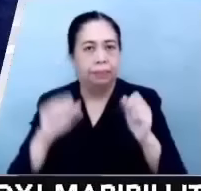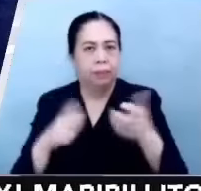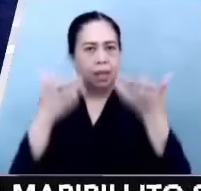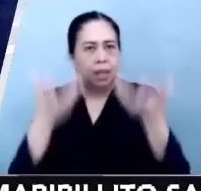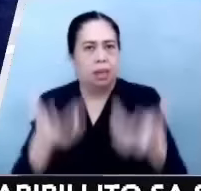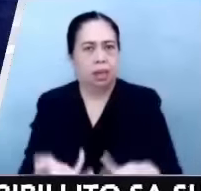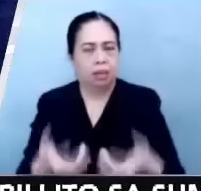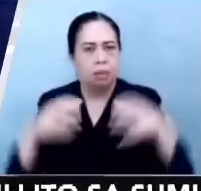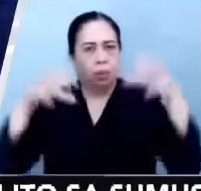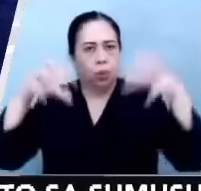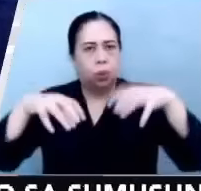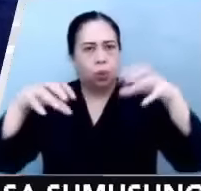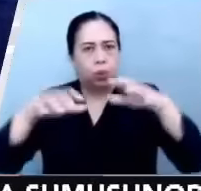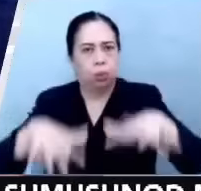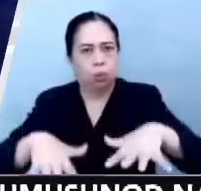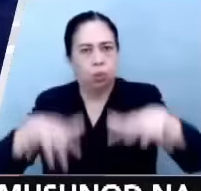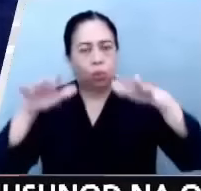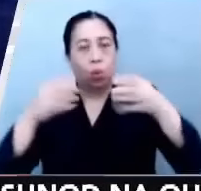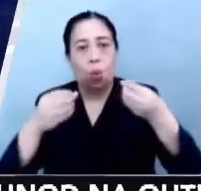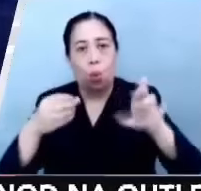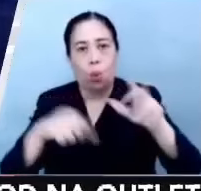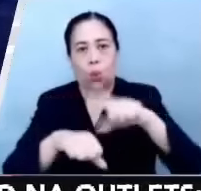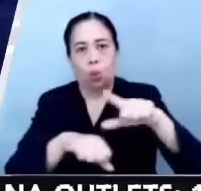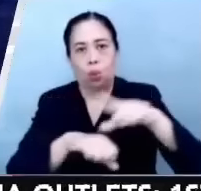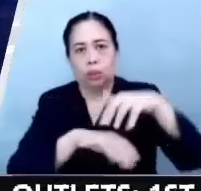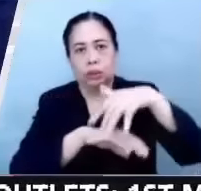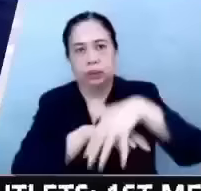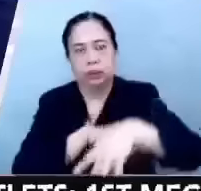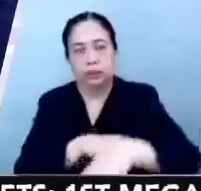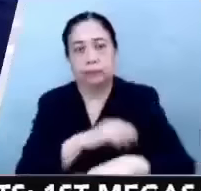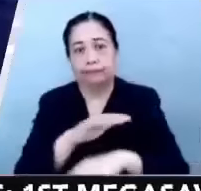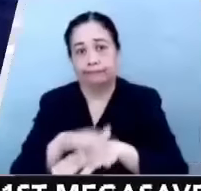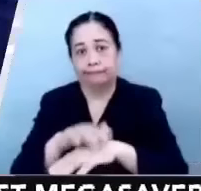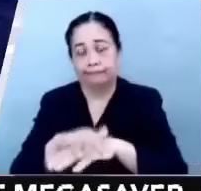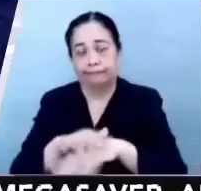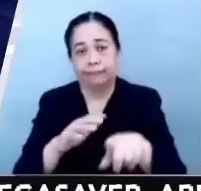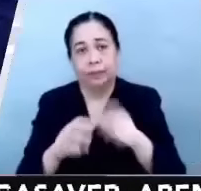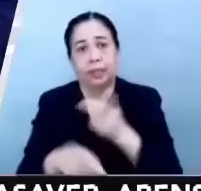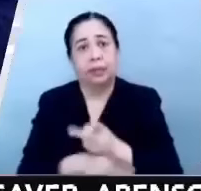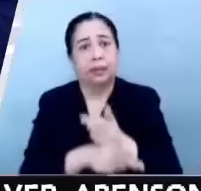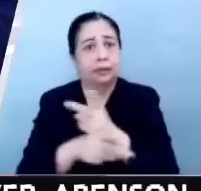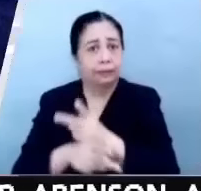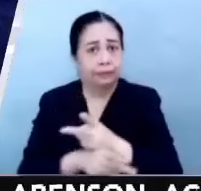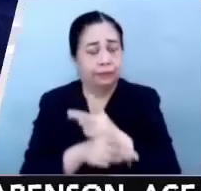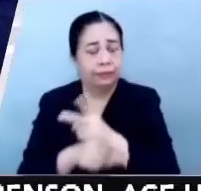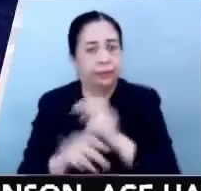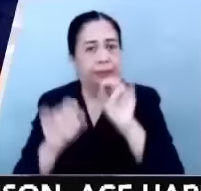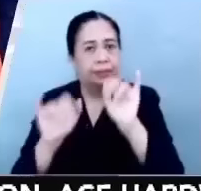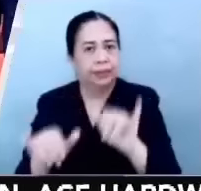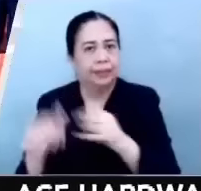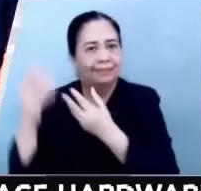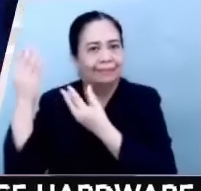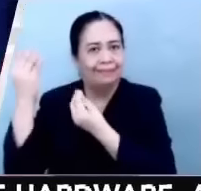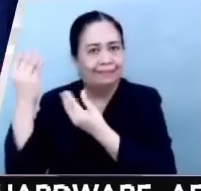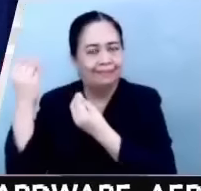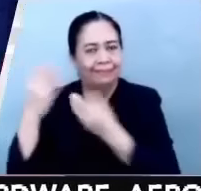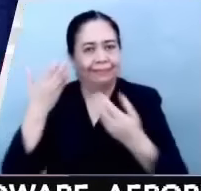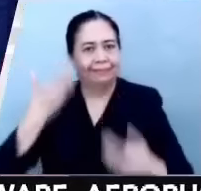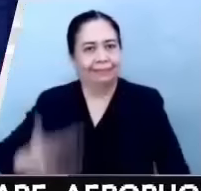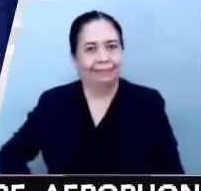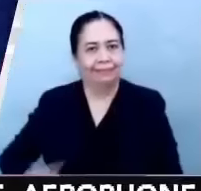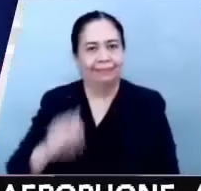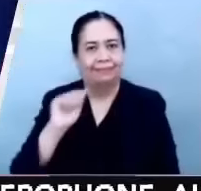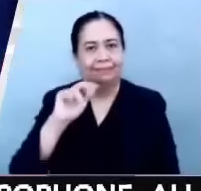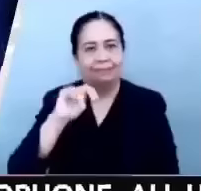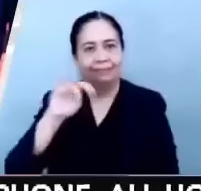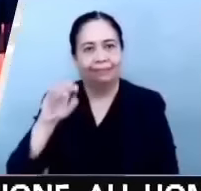ng baha o kaya naman ang landslide. Kaya paalala mga kapuso, mag-ingat po tayo and stay updated. Ako po si Anjo Pertiera.